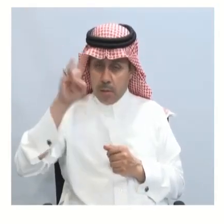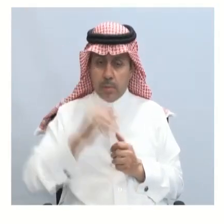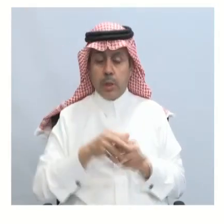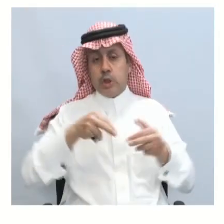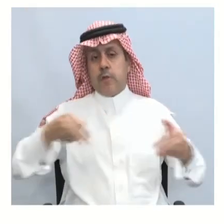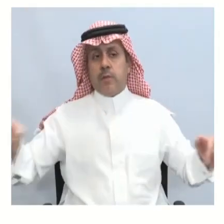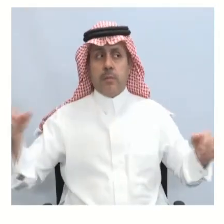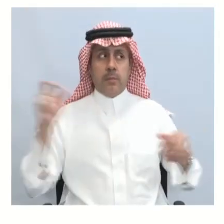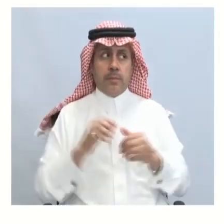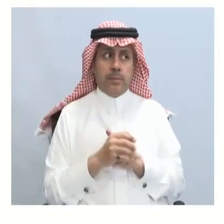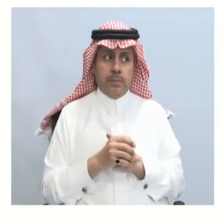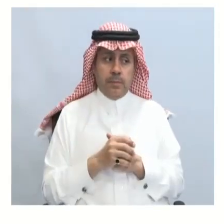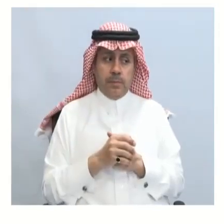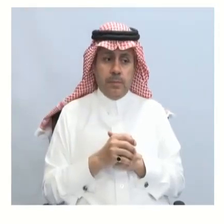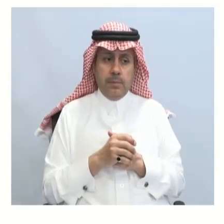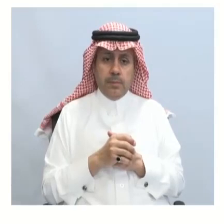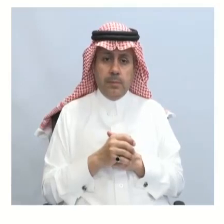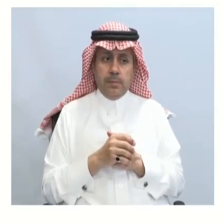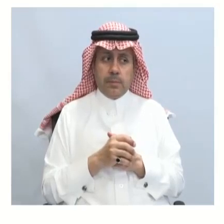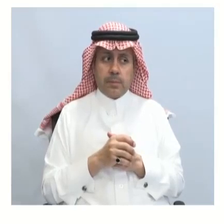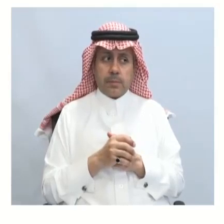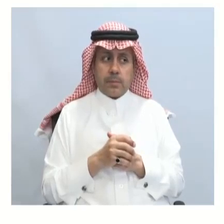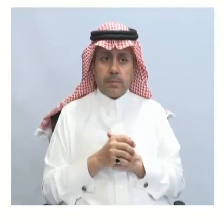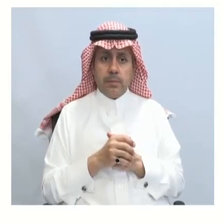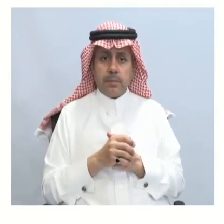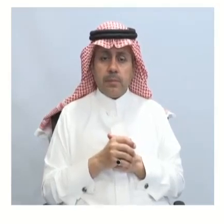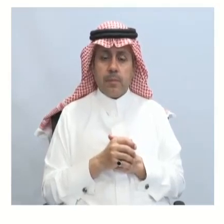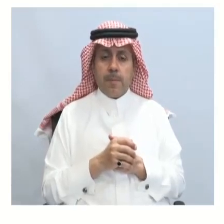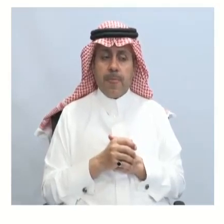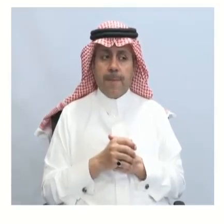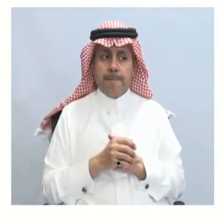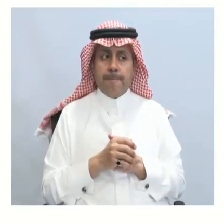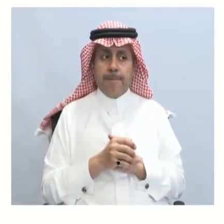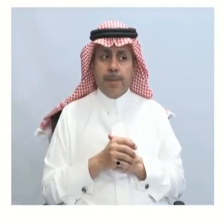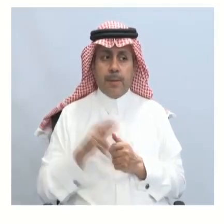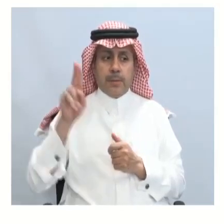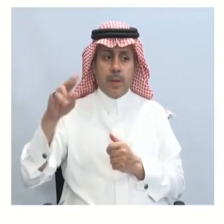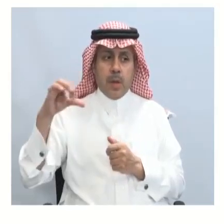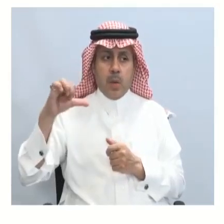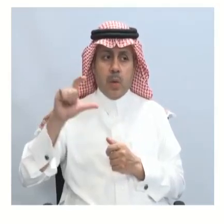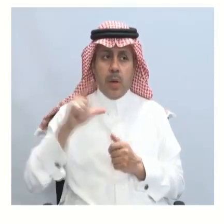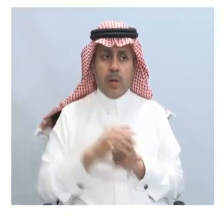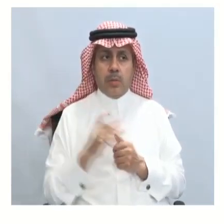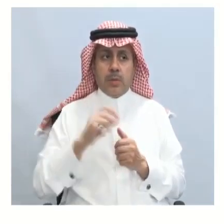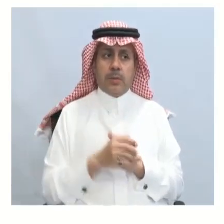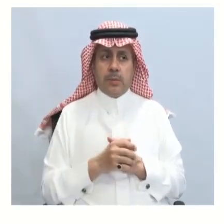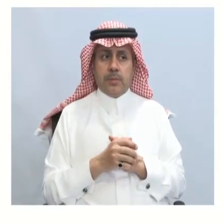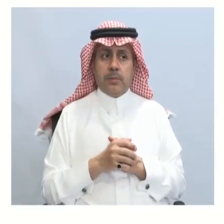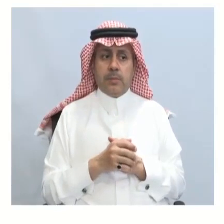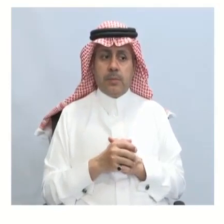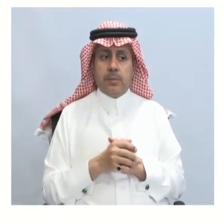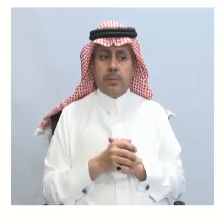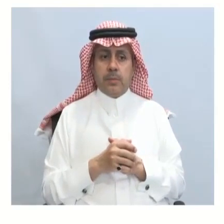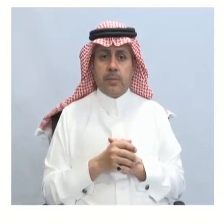التفرق فنهانا الله عز وجل ان هذا التفرق وتحويل المسلمين الى جماعات واحزاب يعادي بعضها بعضا ويقاتل